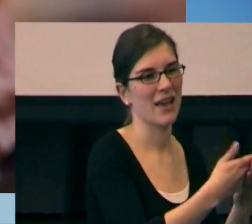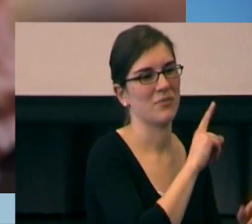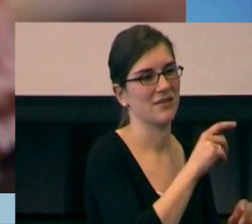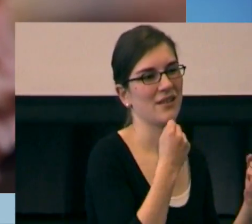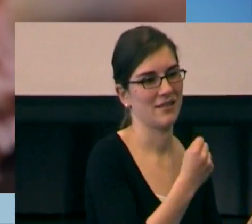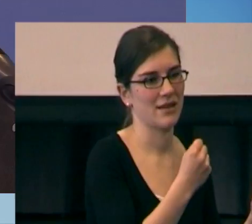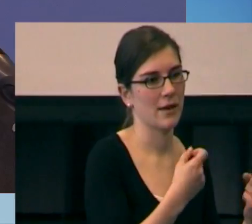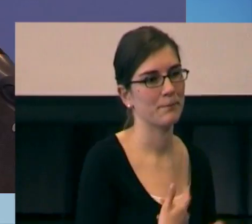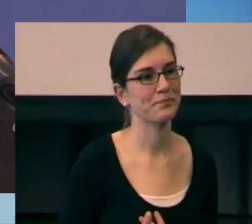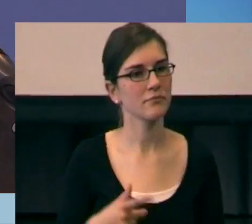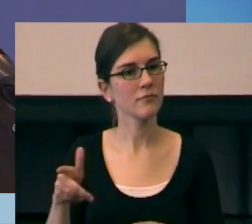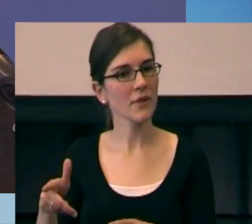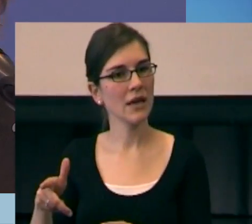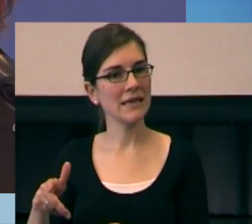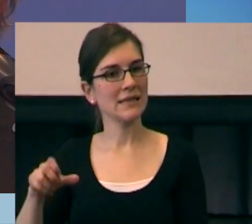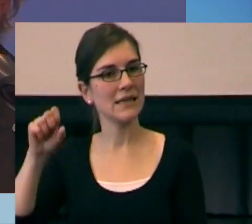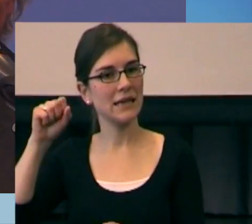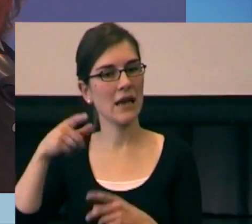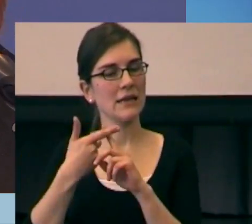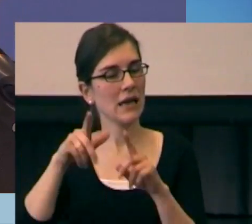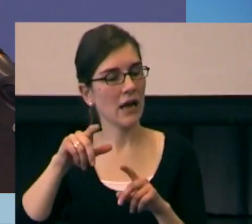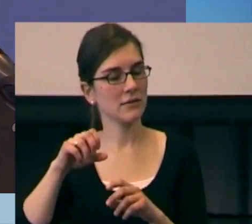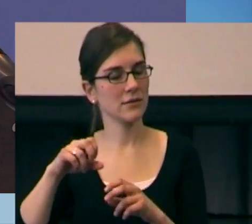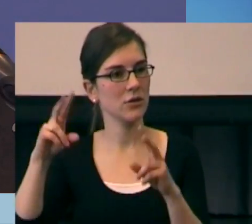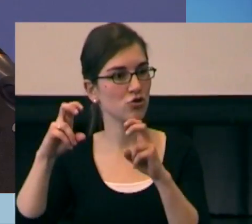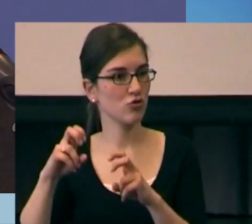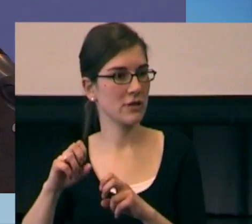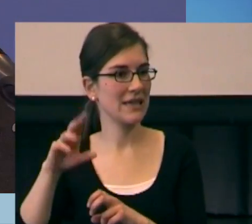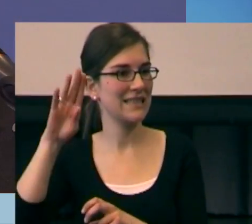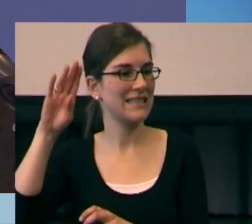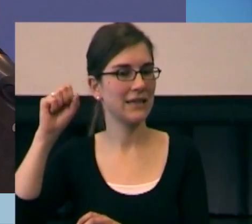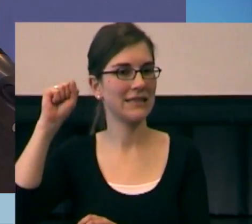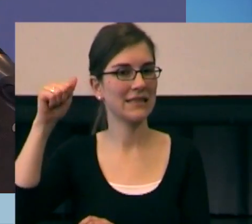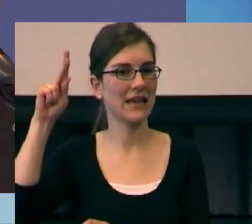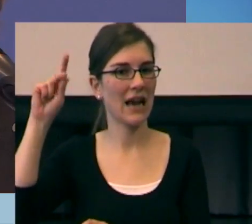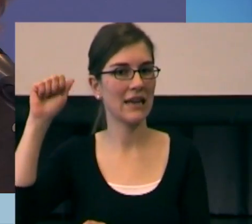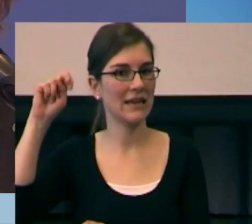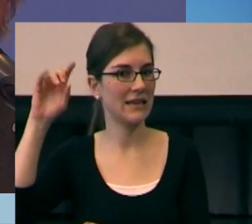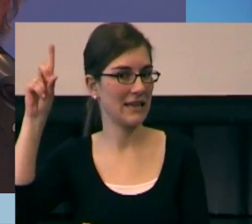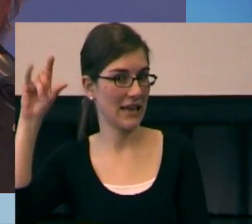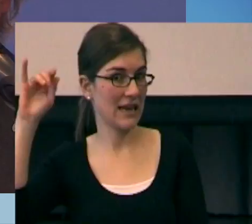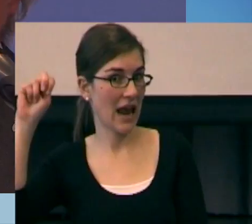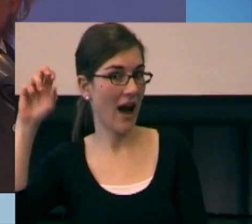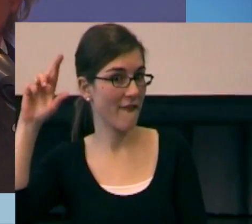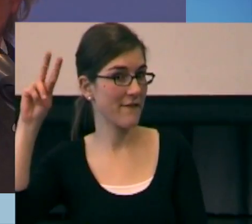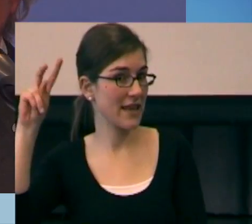skandinavische Studie, die sogenannte Göteborg-Studie, ging über 14 Jahre. Und da hat sich dann plötzlich ein deutlicher Vorteil